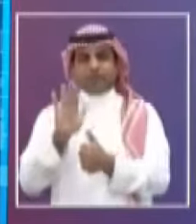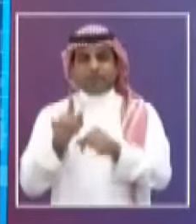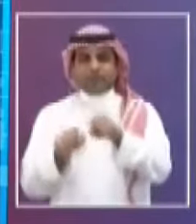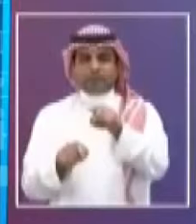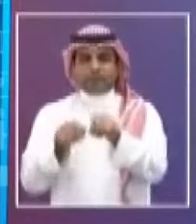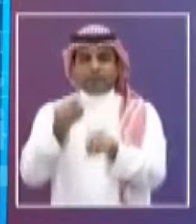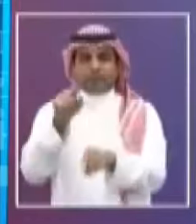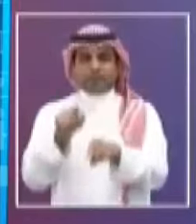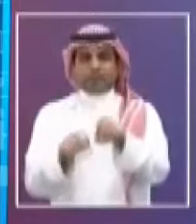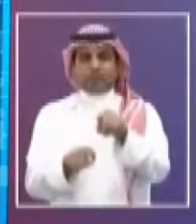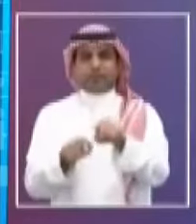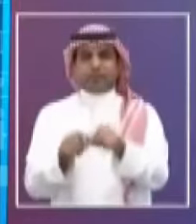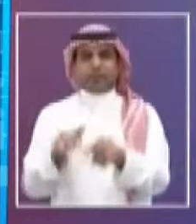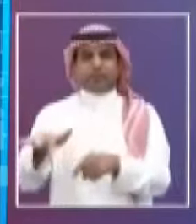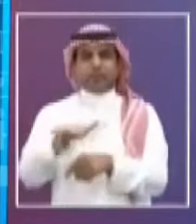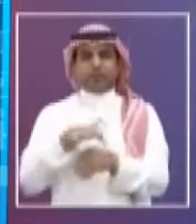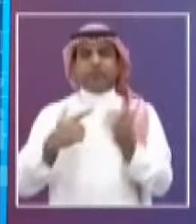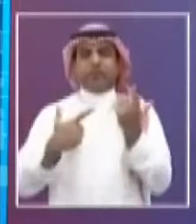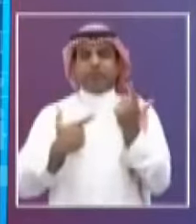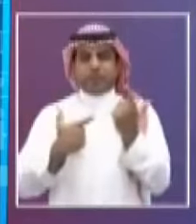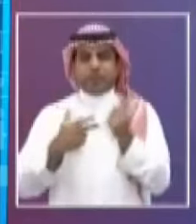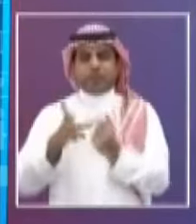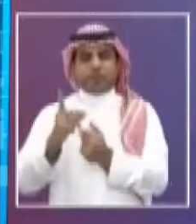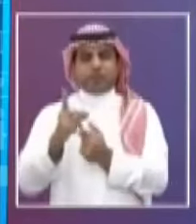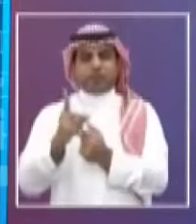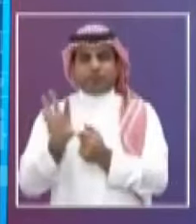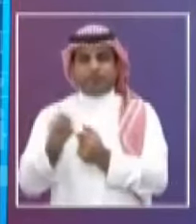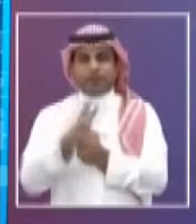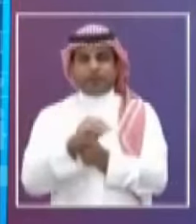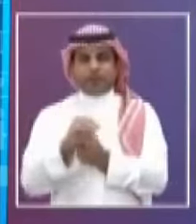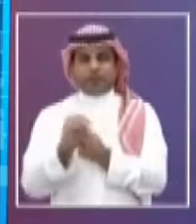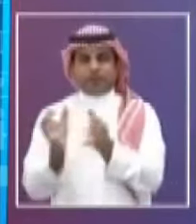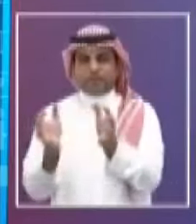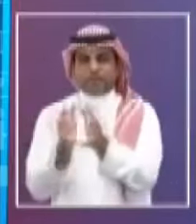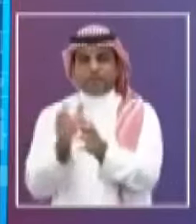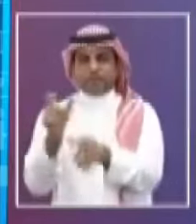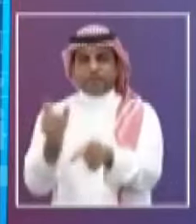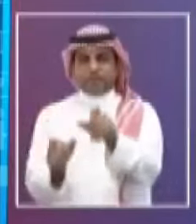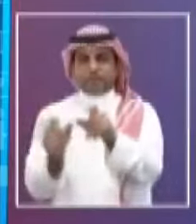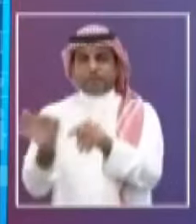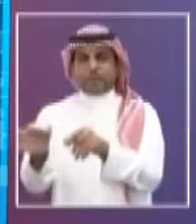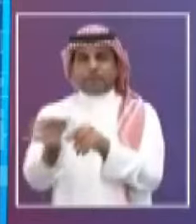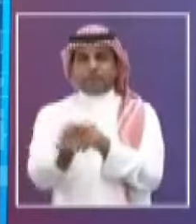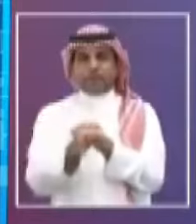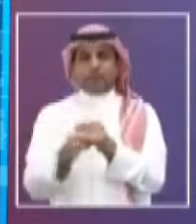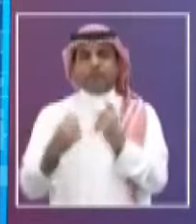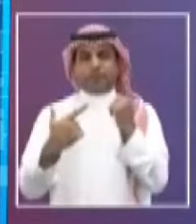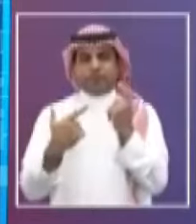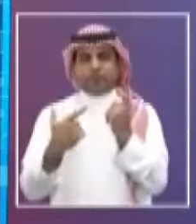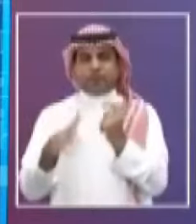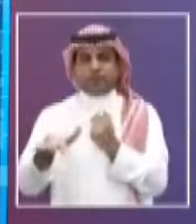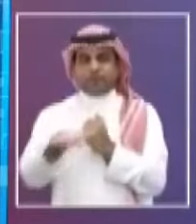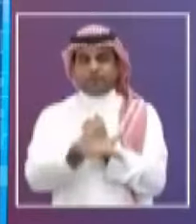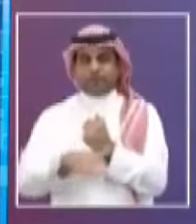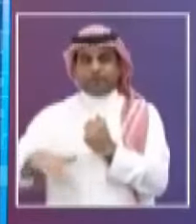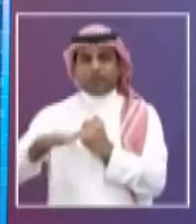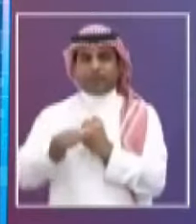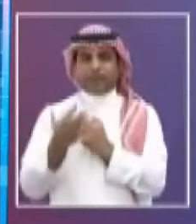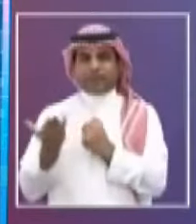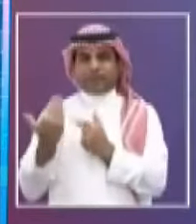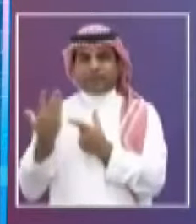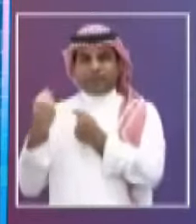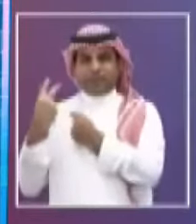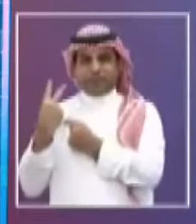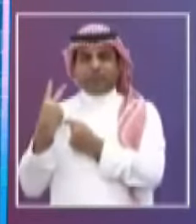تذبذب في مستويات الحالات في منطقة تبوك، هنالك مجموعة محدودة من المناطق نسجل فيها خلال الأسبوعين